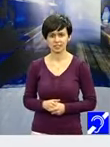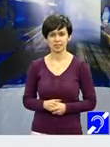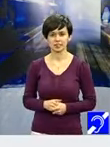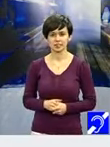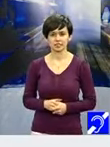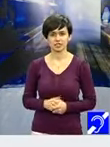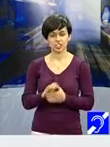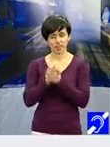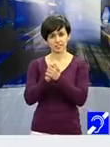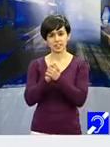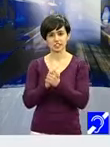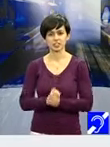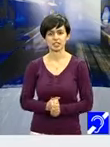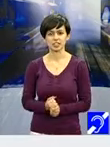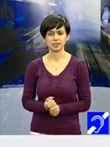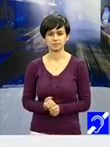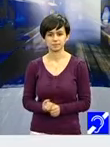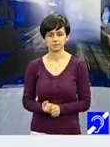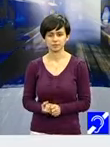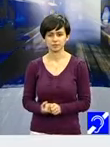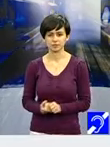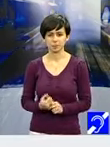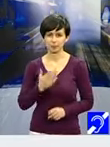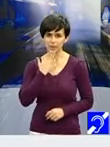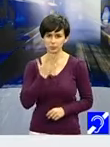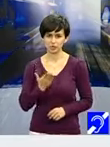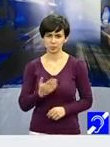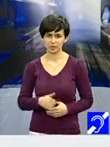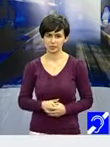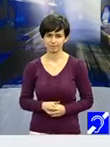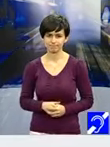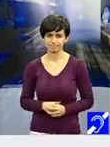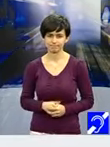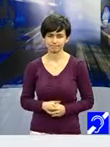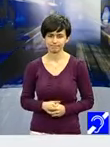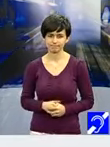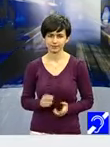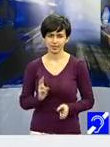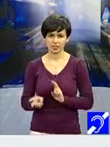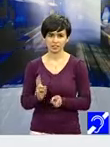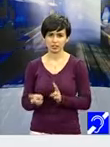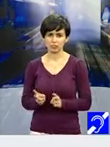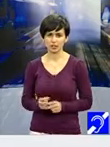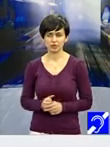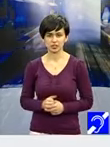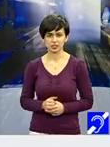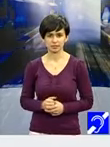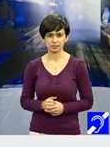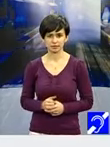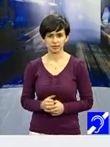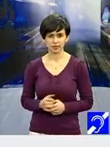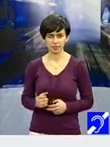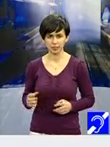profesor, felicitări. Mulțumim, și vouă. Mulțumim frumos. Cât de greu a fost să ajungeți la așa performanță?